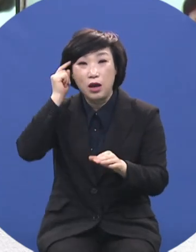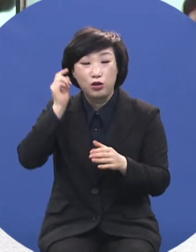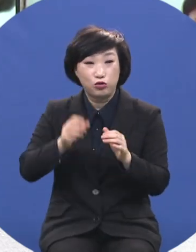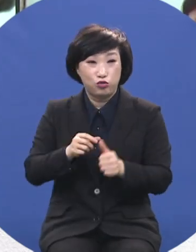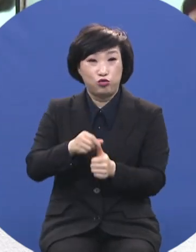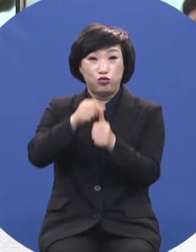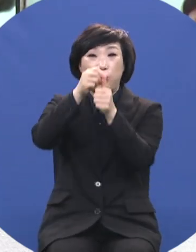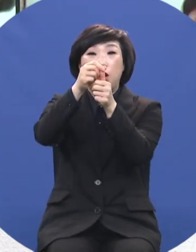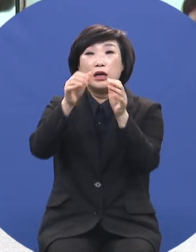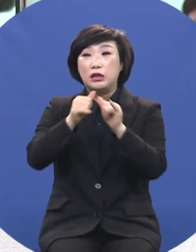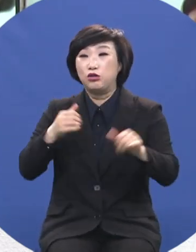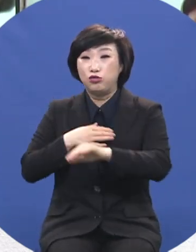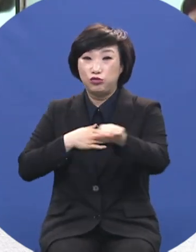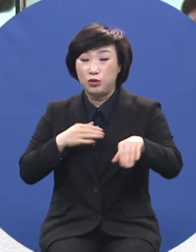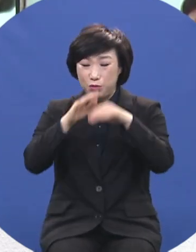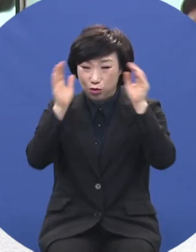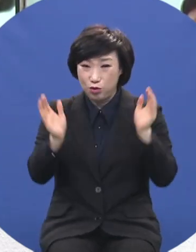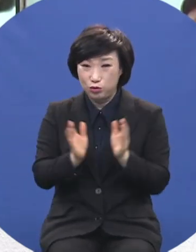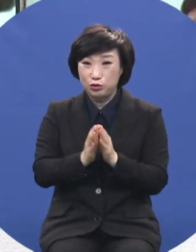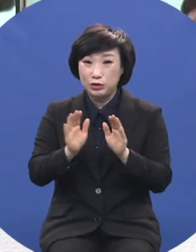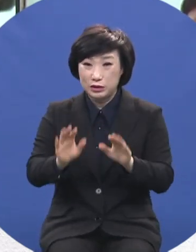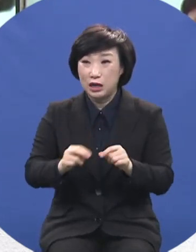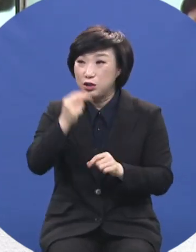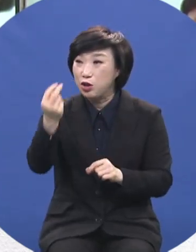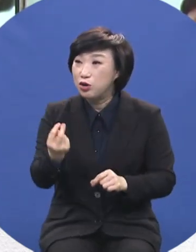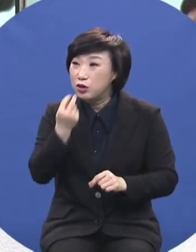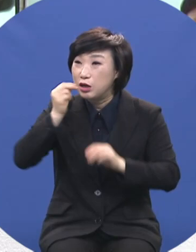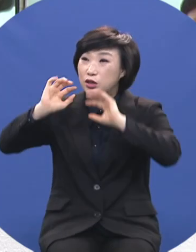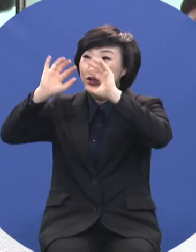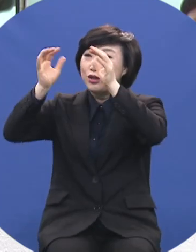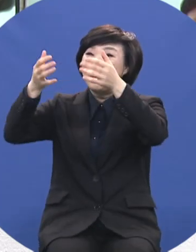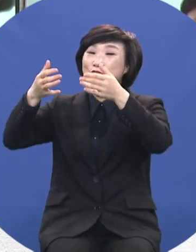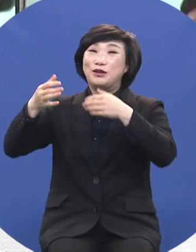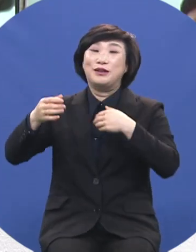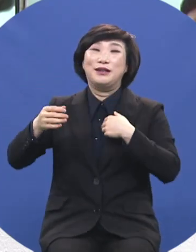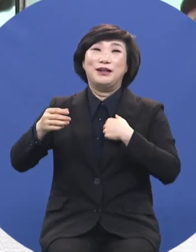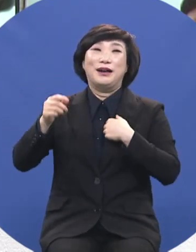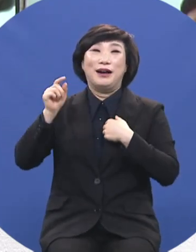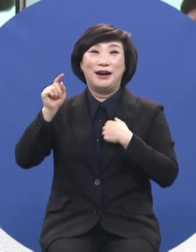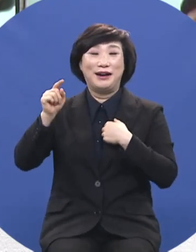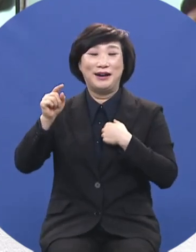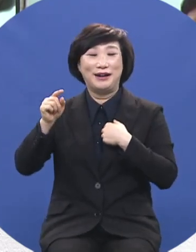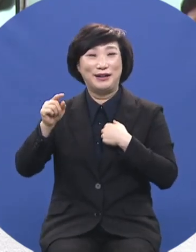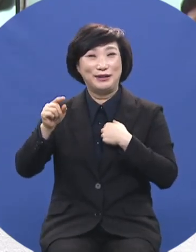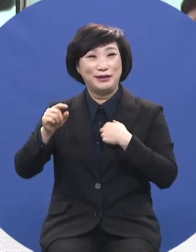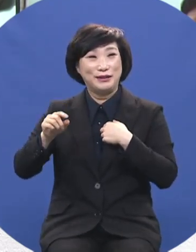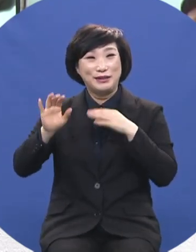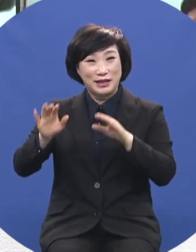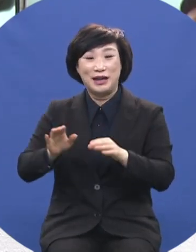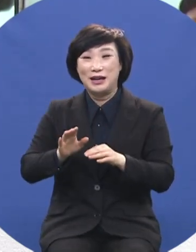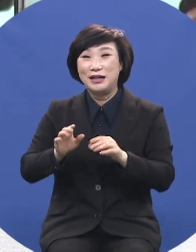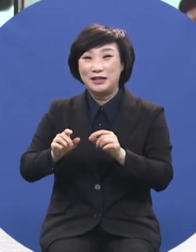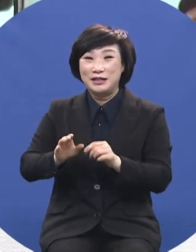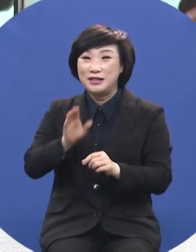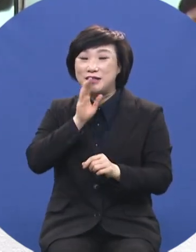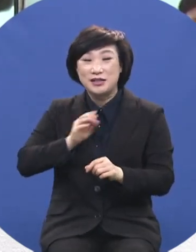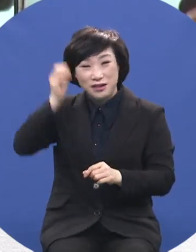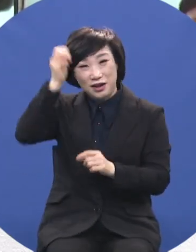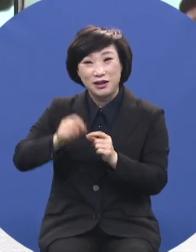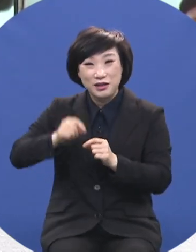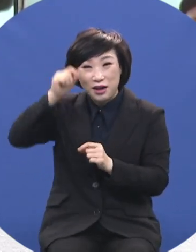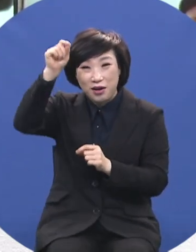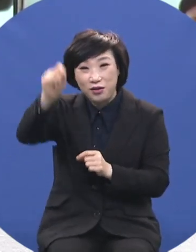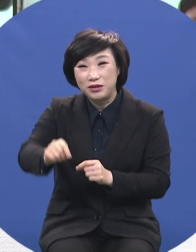인류 모두에게 영생과 천국이라고 하는 영원하고 신령한 복을